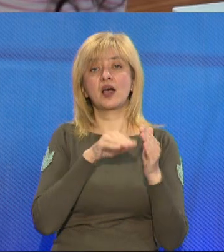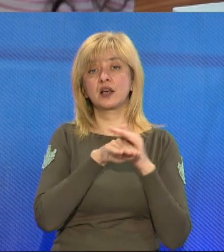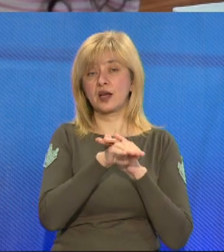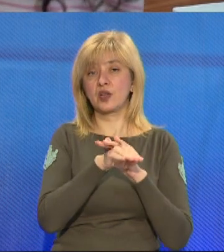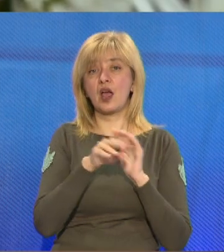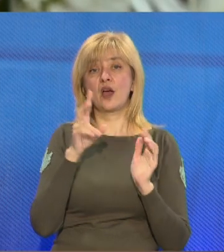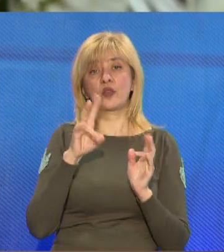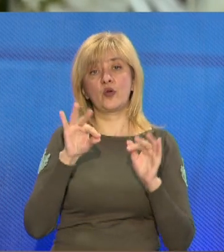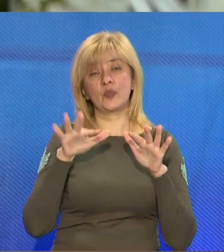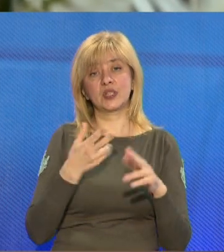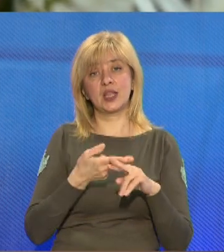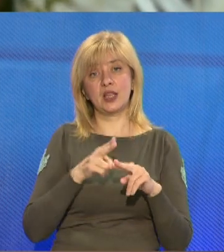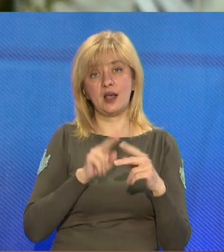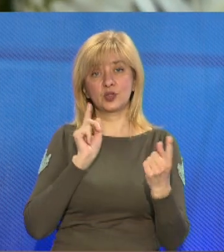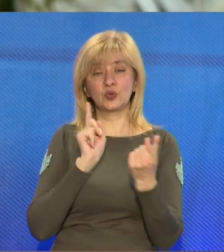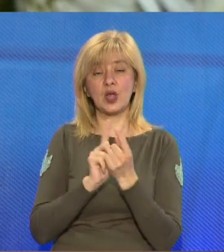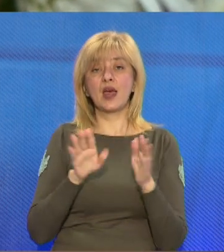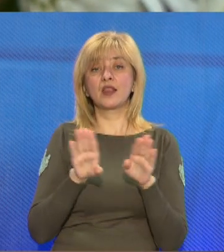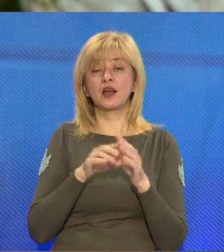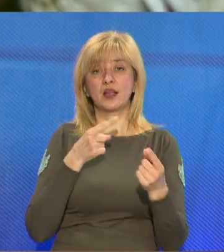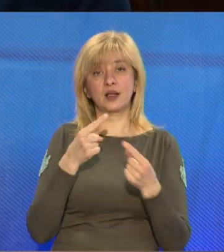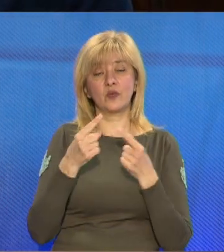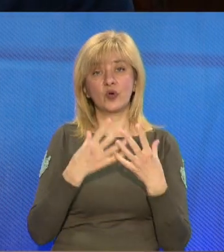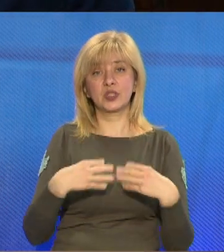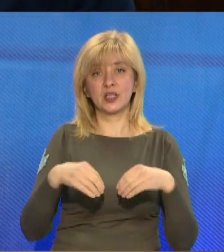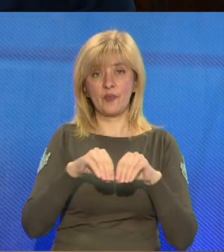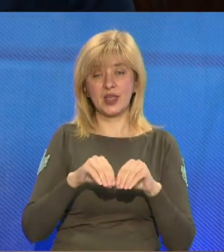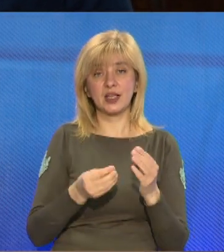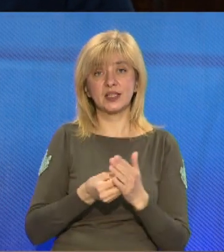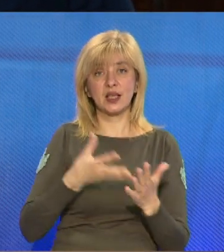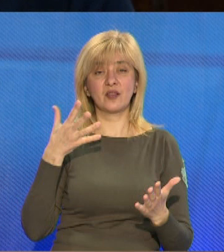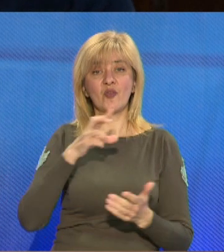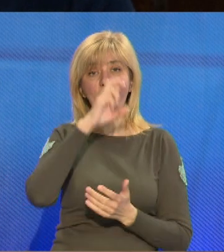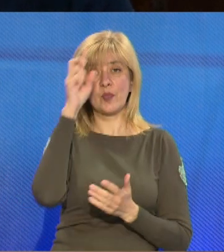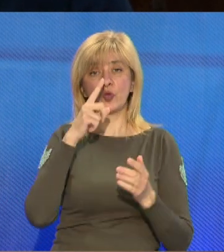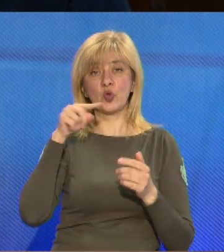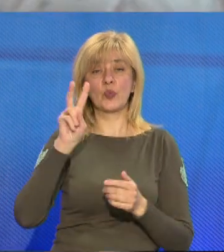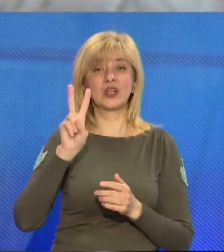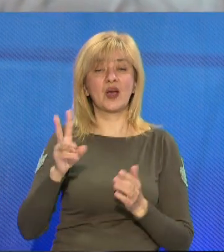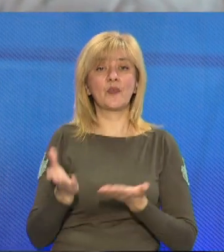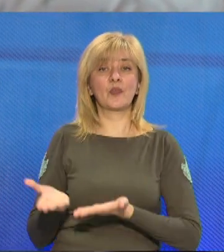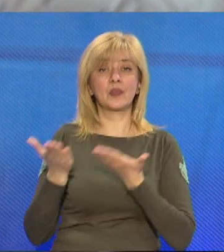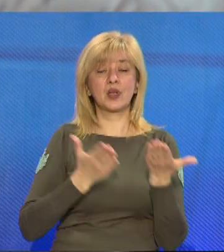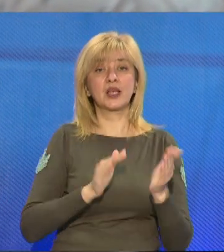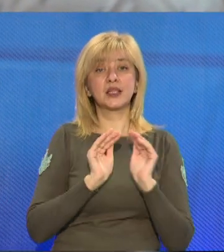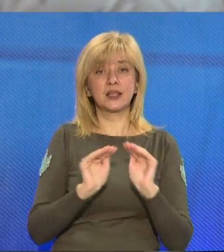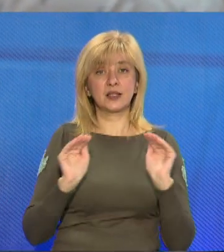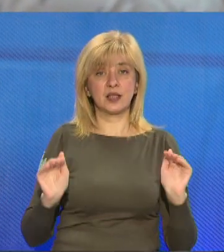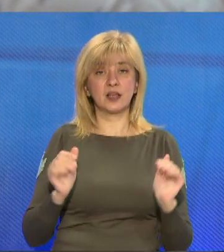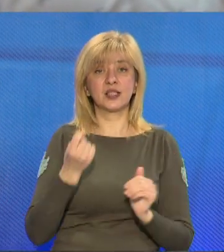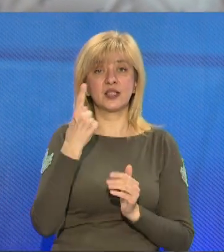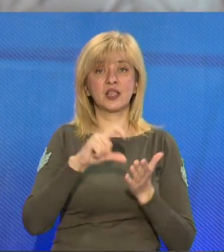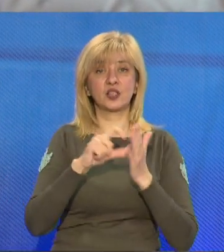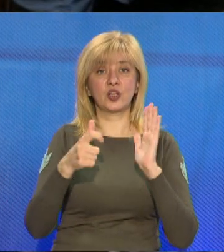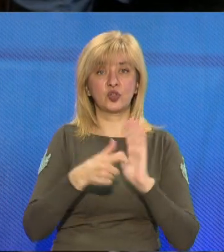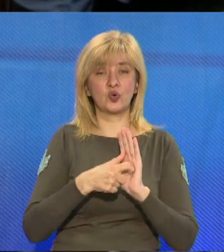теплых сустрэч. Так, на размову об семейных каштоўнасцях, батьках и материнстве у библиотеку номер 2 запросили хлопчиков и девчинок с